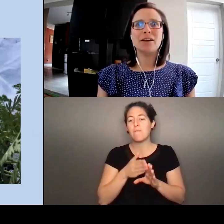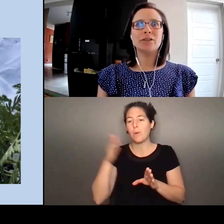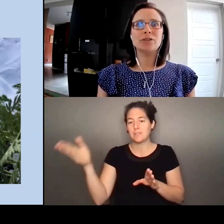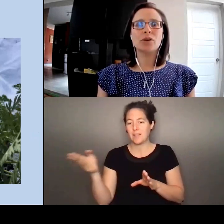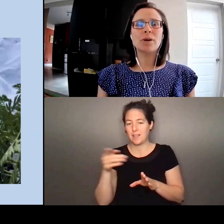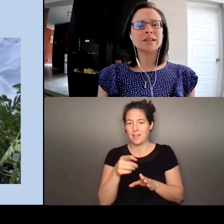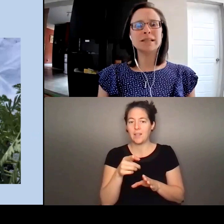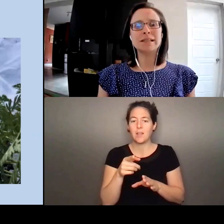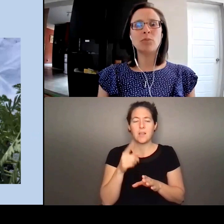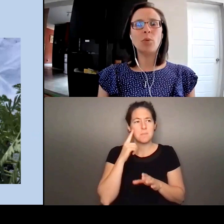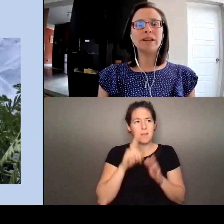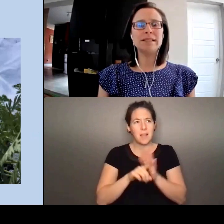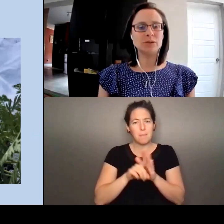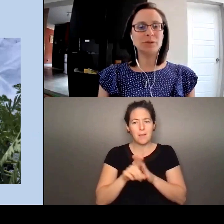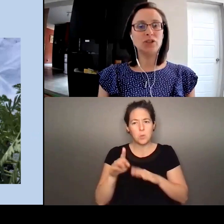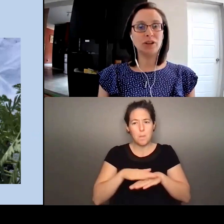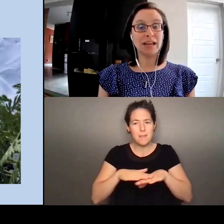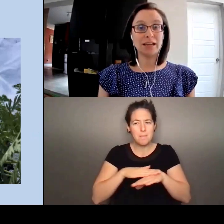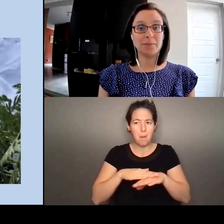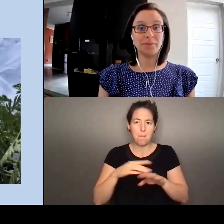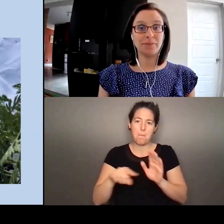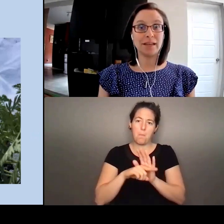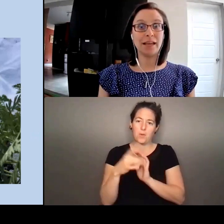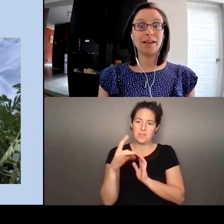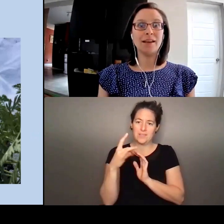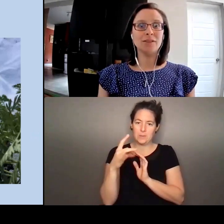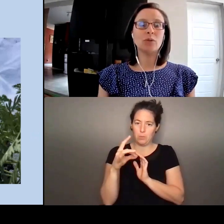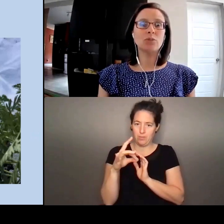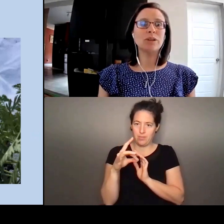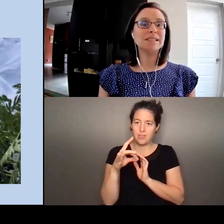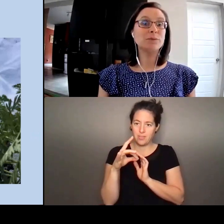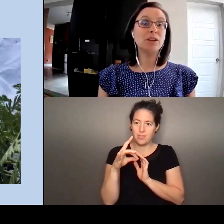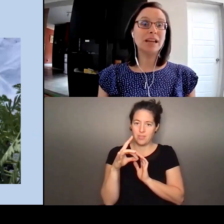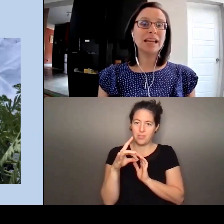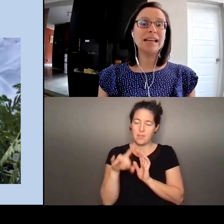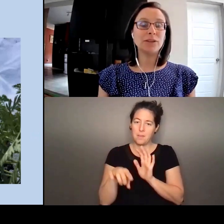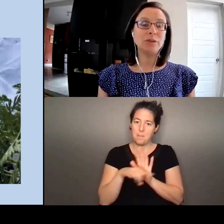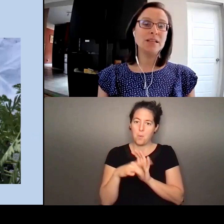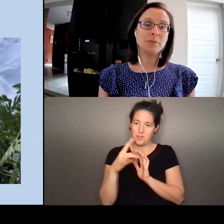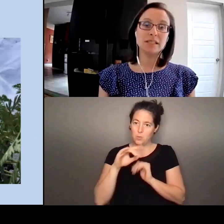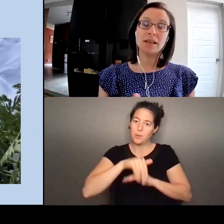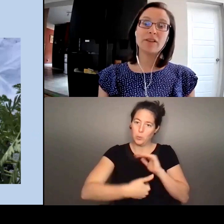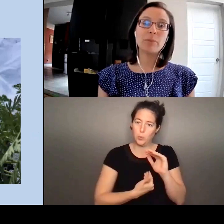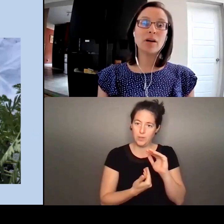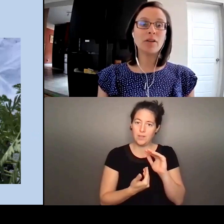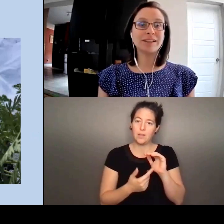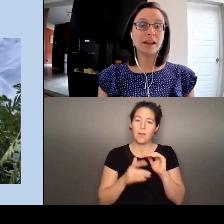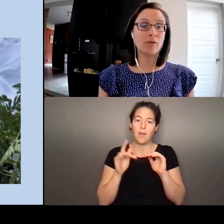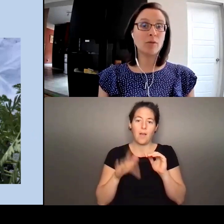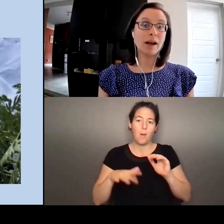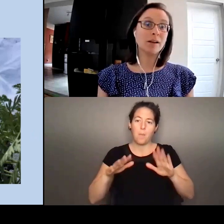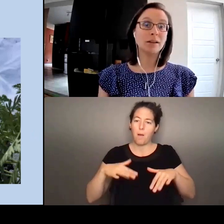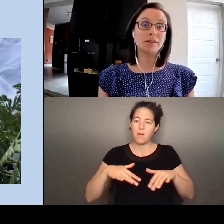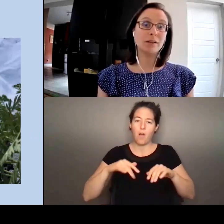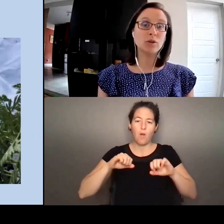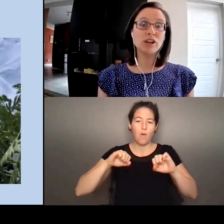c'était, je crois que c'était moins 18 degrés. OK? Donc, moins 18 degrés la nuit, parce qu'il n'y avait pas encore fait très